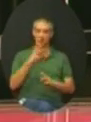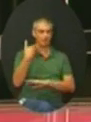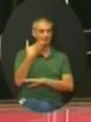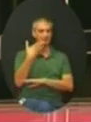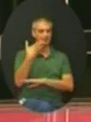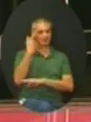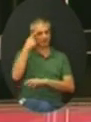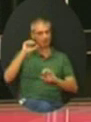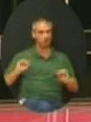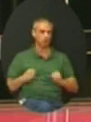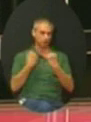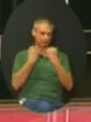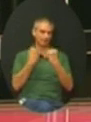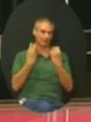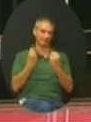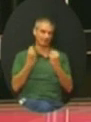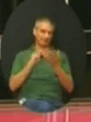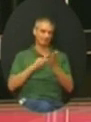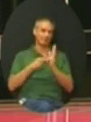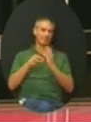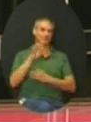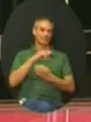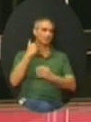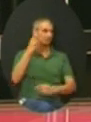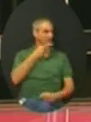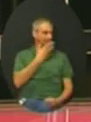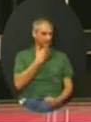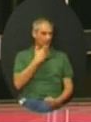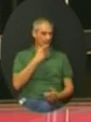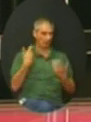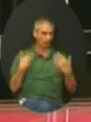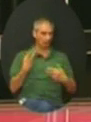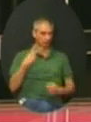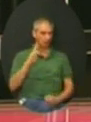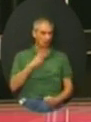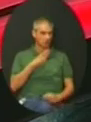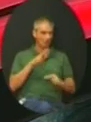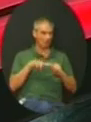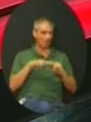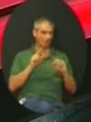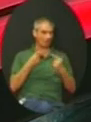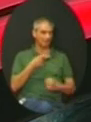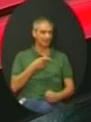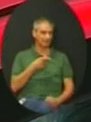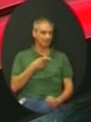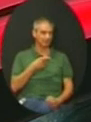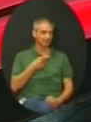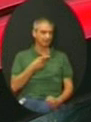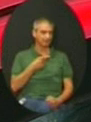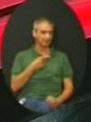מדינה יוזמת דברים אסטרטגיים קדימה. ישראל יוצאת חלשה יותר אחרי האירוע הזה?